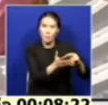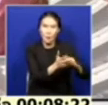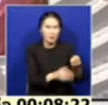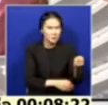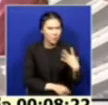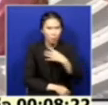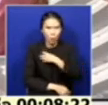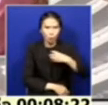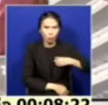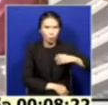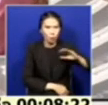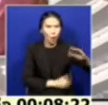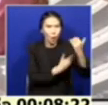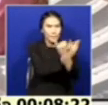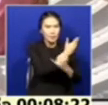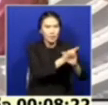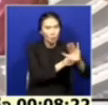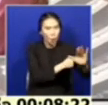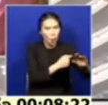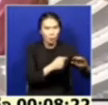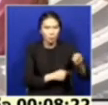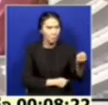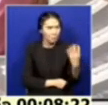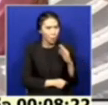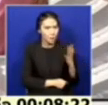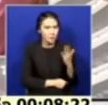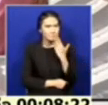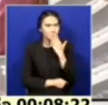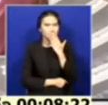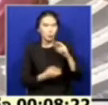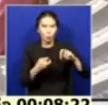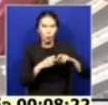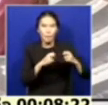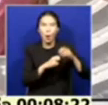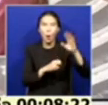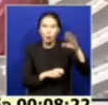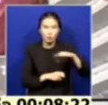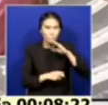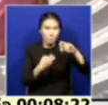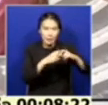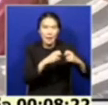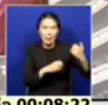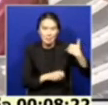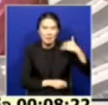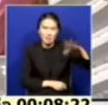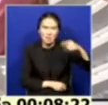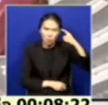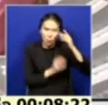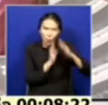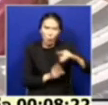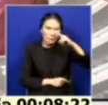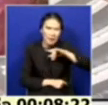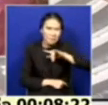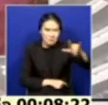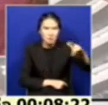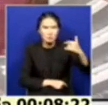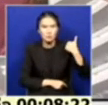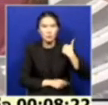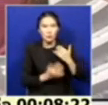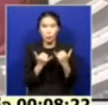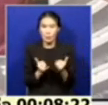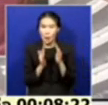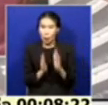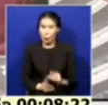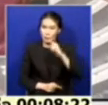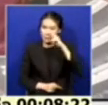ก็จะแปลกอยู่อย่างก็คือไม่แสดงตัวเท่าไหร่นักนะฮะไม่ว่าจะไปด้วยเหตุผลอันใดนะโดยเฉพาะถ้าไปเพื่อจะอยู่ยาวอยู่น